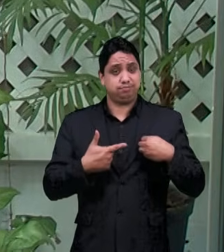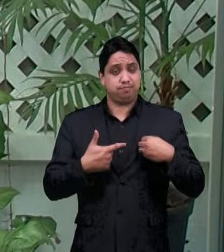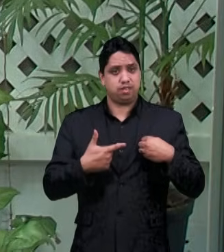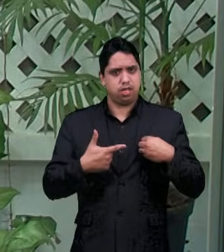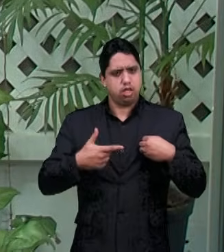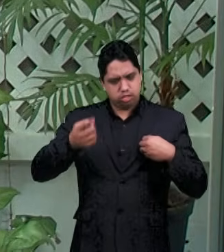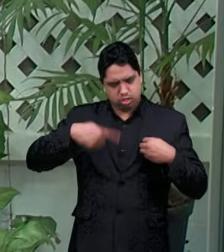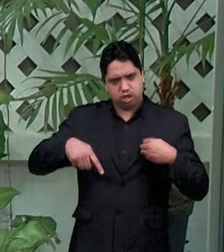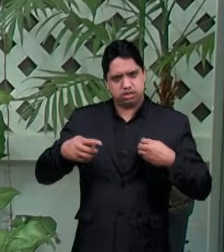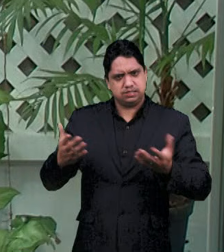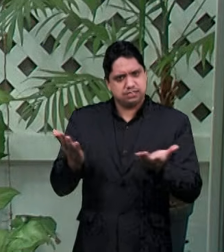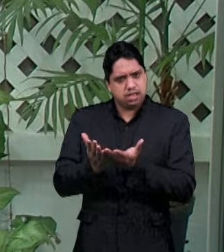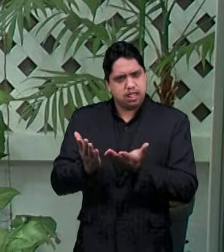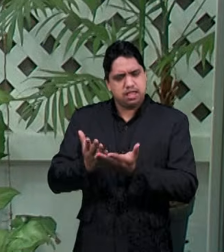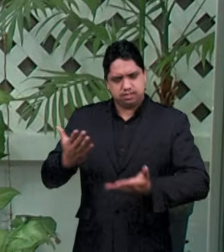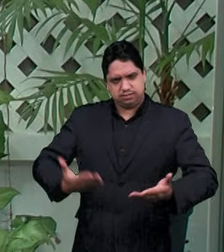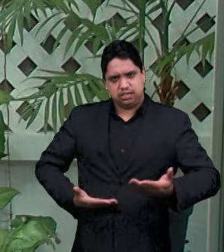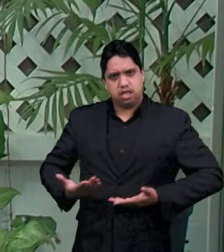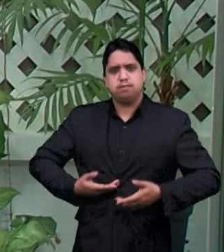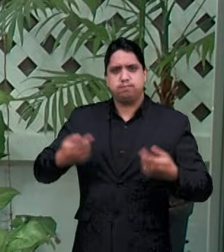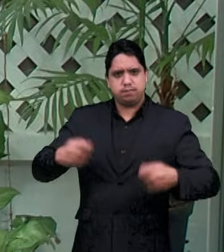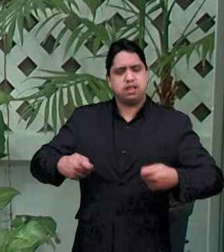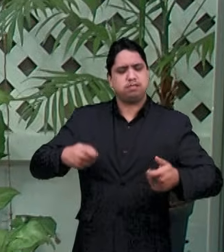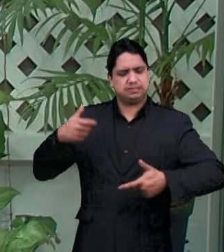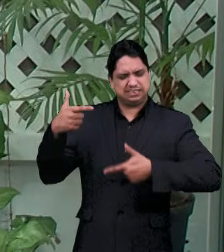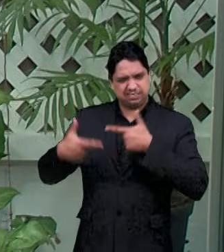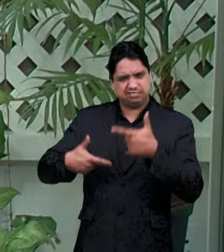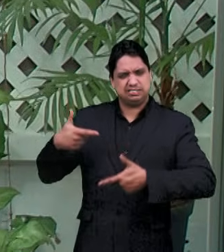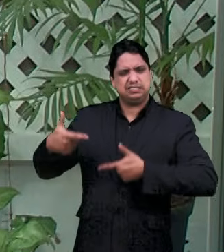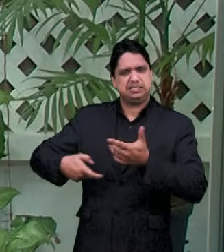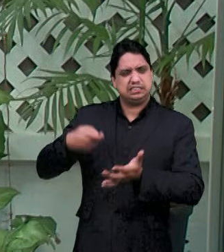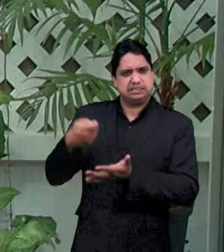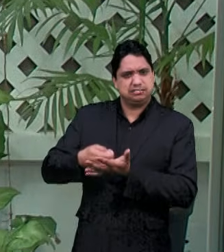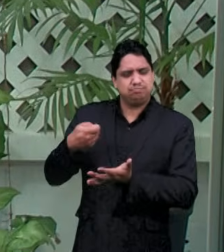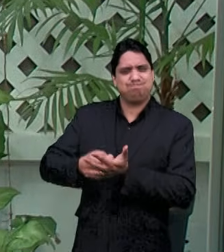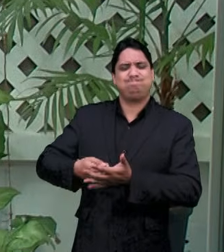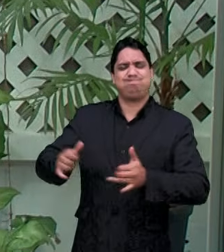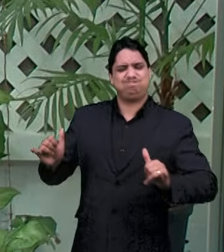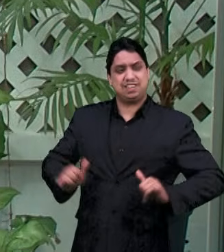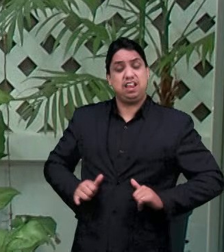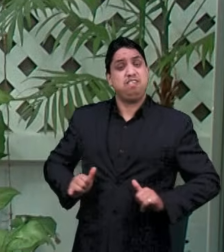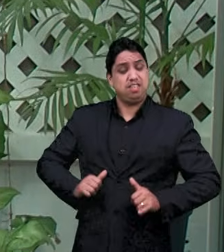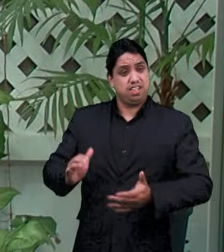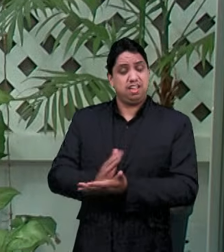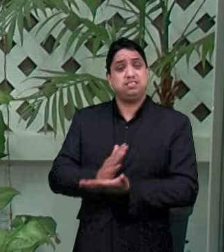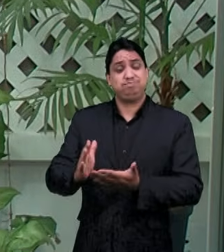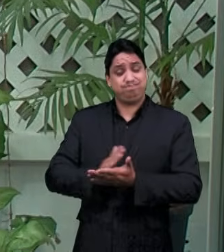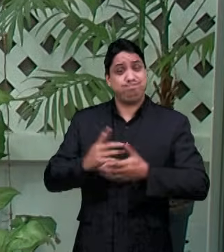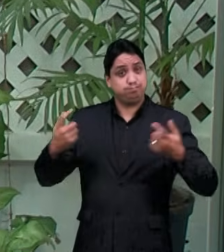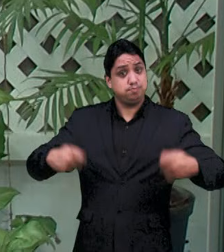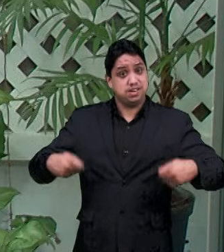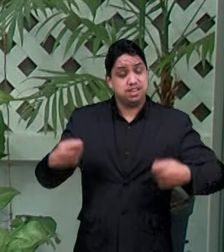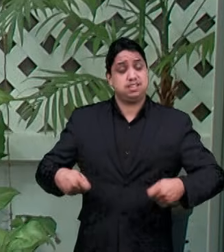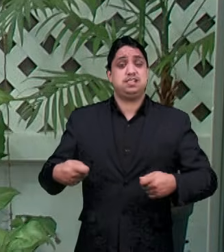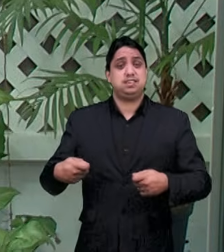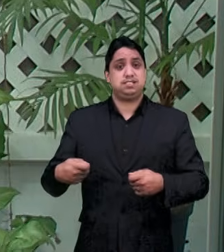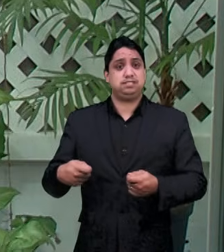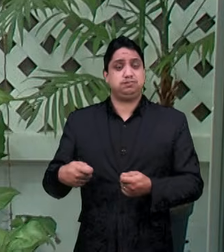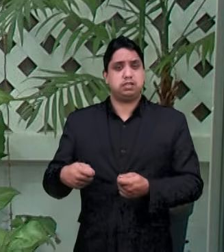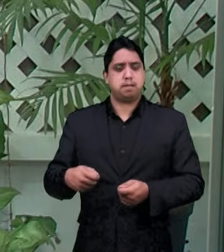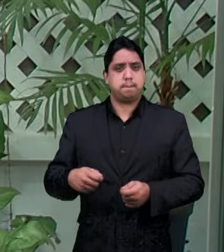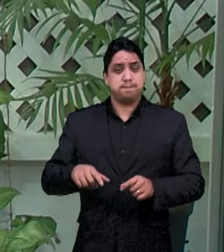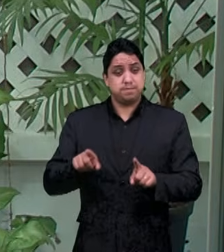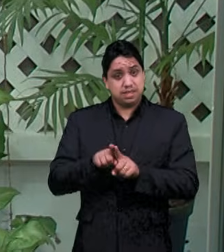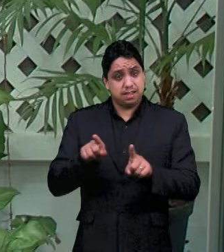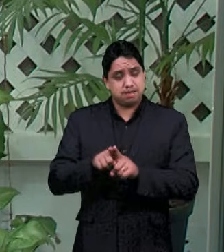il doit batailler. Il doit batailler. Il doit souffrir beaucoup de fois. Il doit se